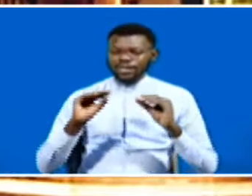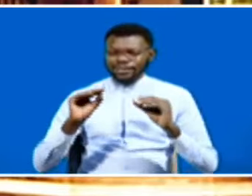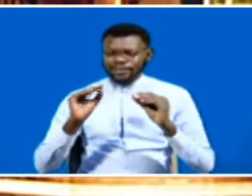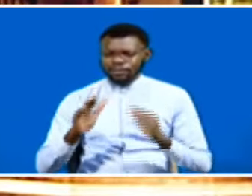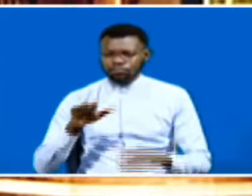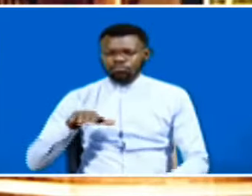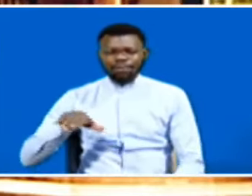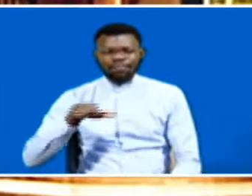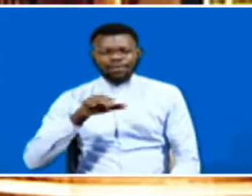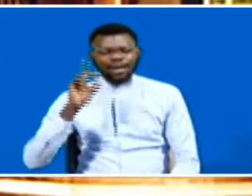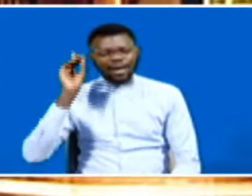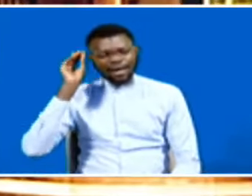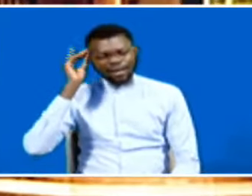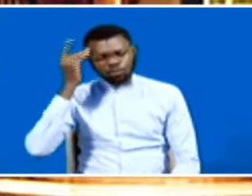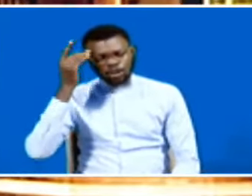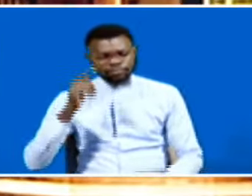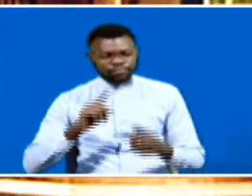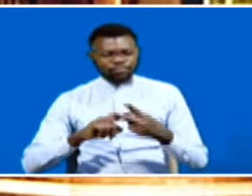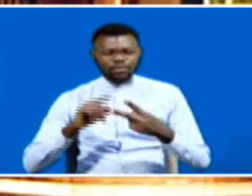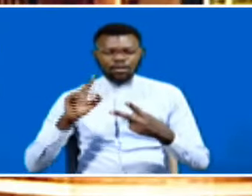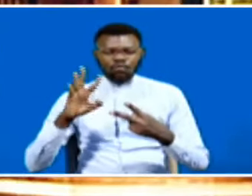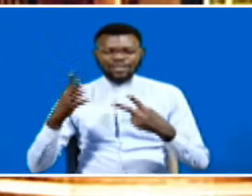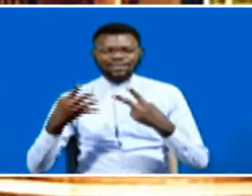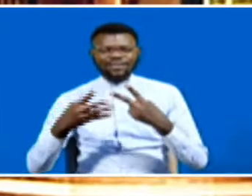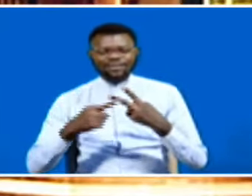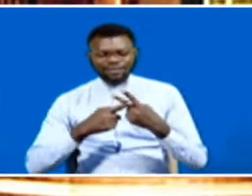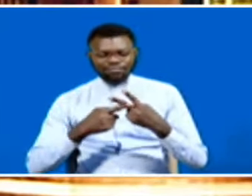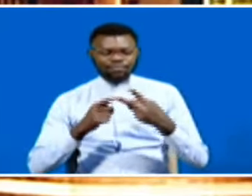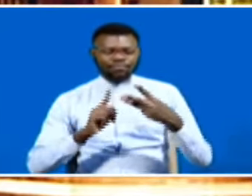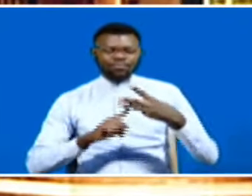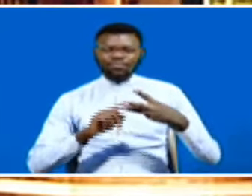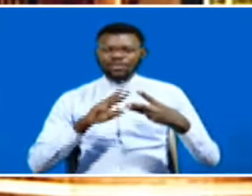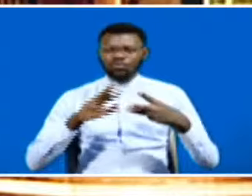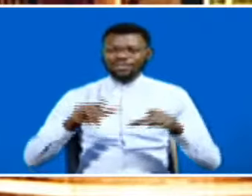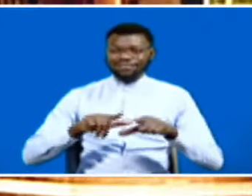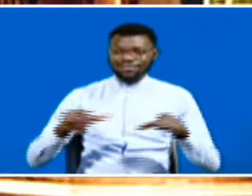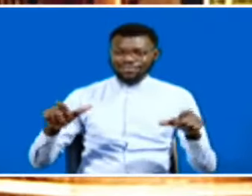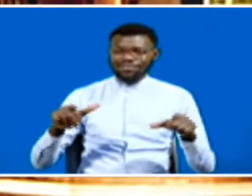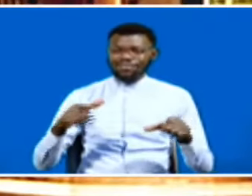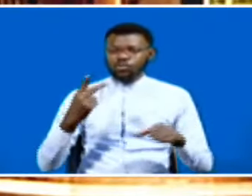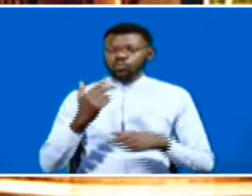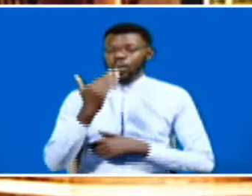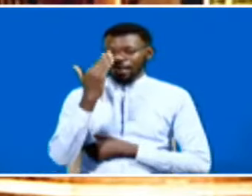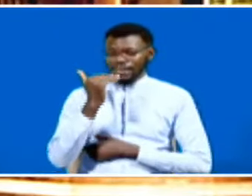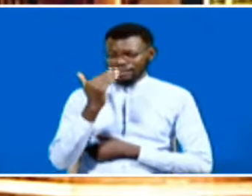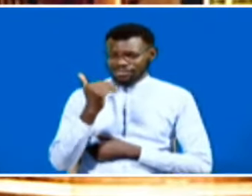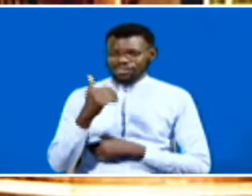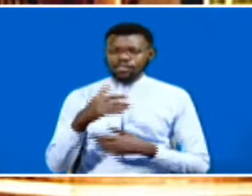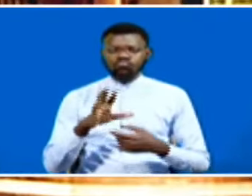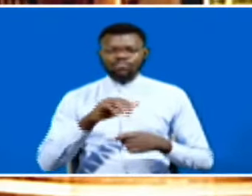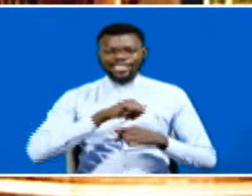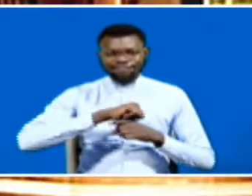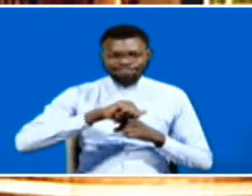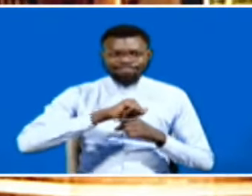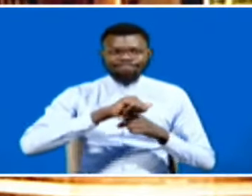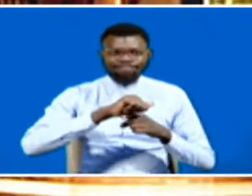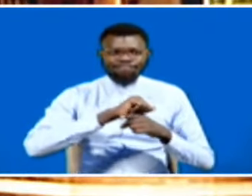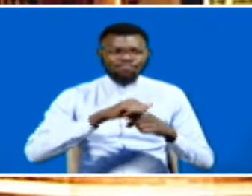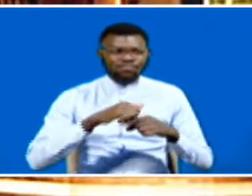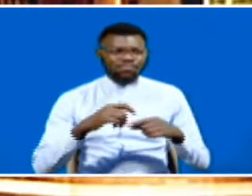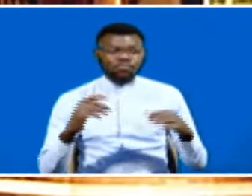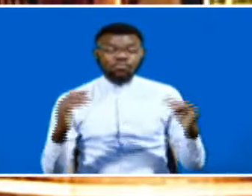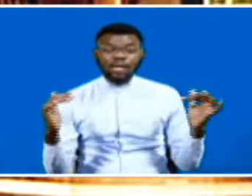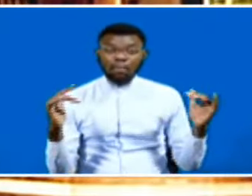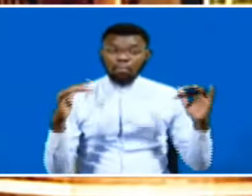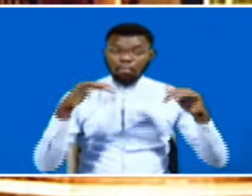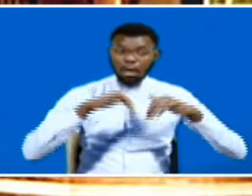Dagoretti, Kawangware na mtaa wa Westlands walishiriki mafunzo ya siku mbili ili kunoa makali yao. Kongamano hilo la